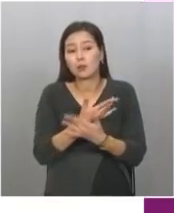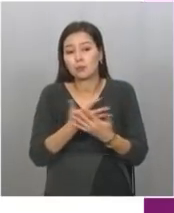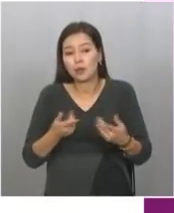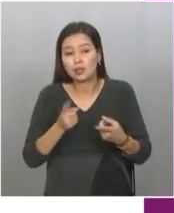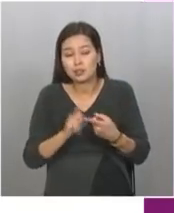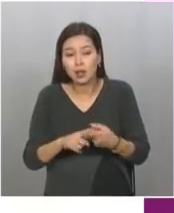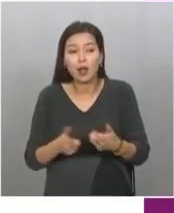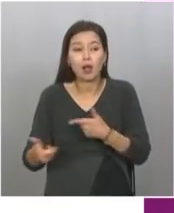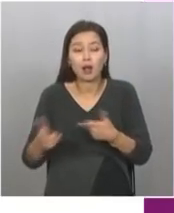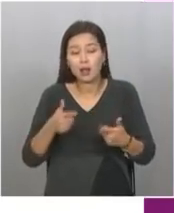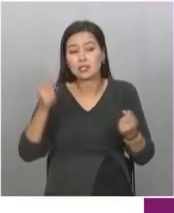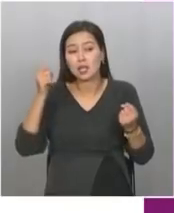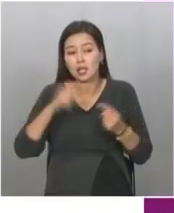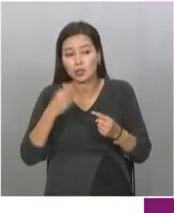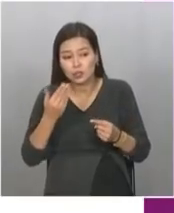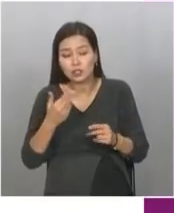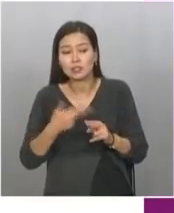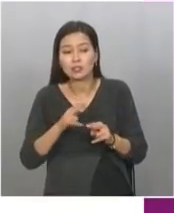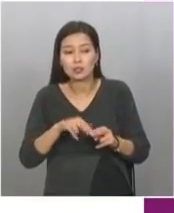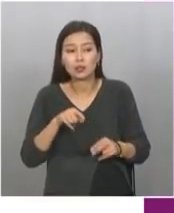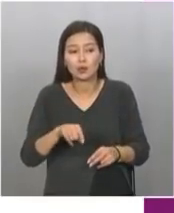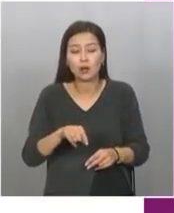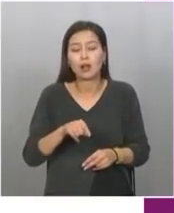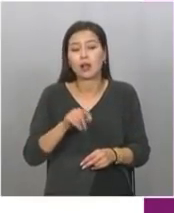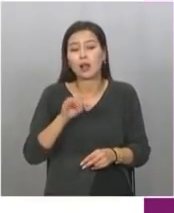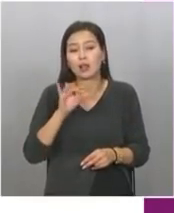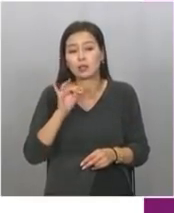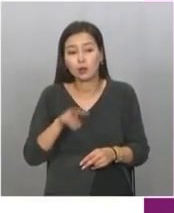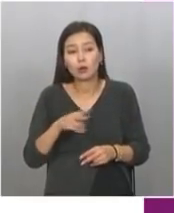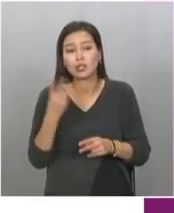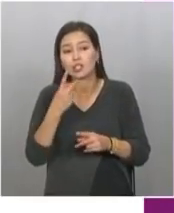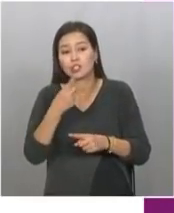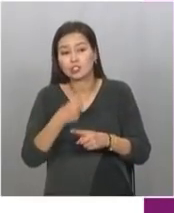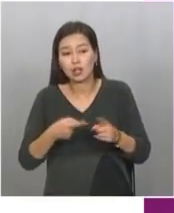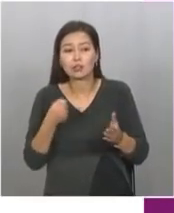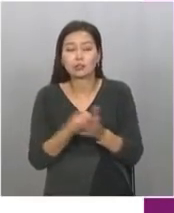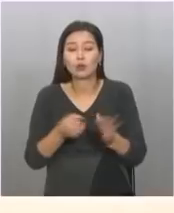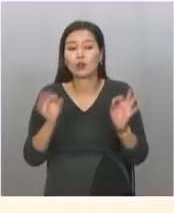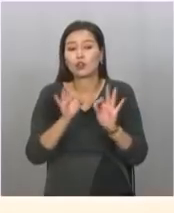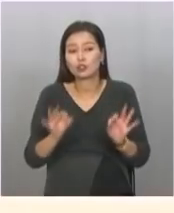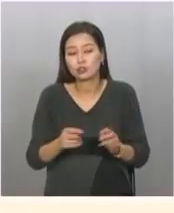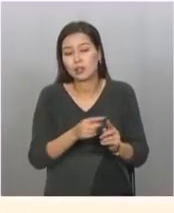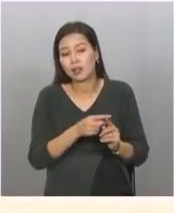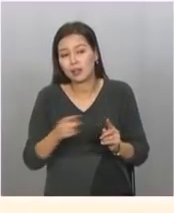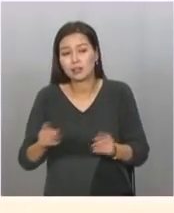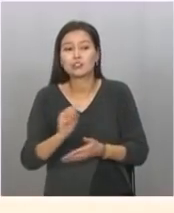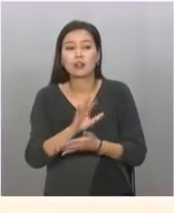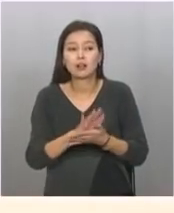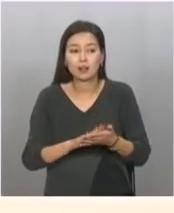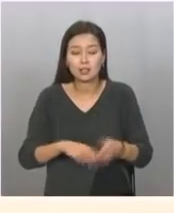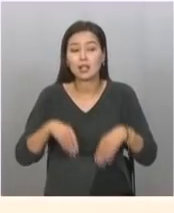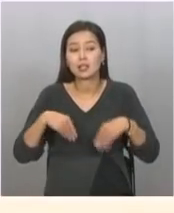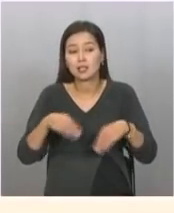пісу мезгіліне сәйкес шілденің екінші жартысынан бастап күзге дейін жалғасады. Егінді